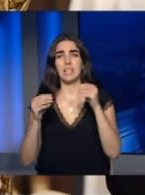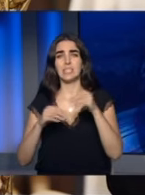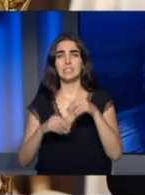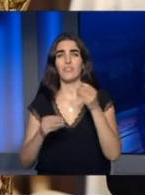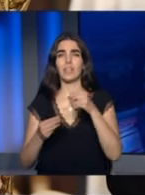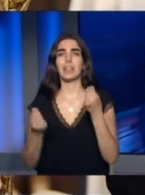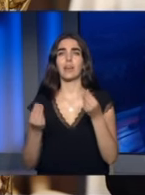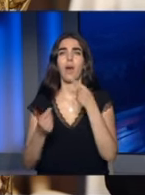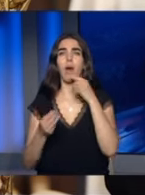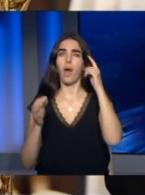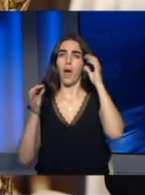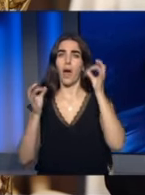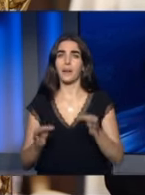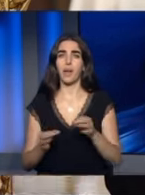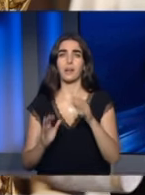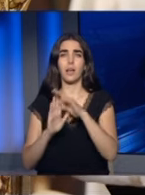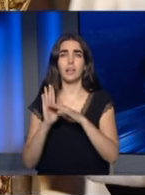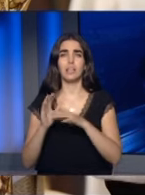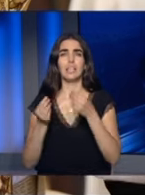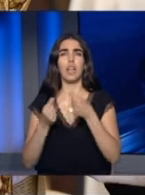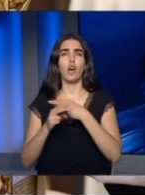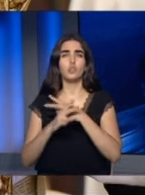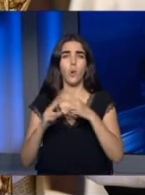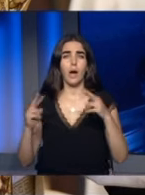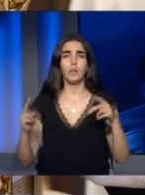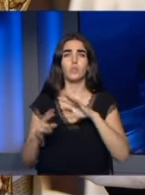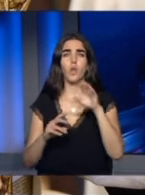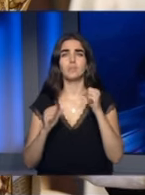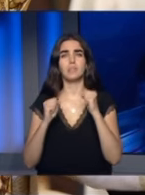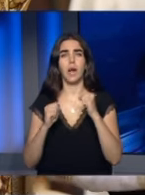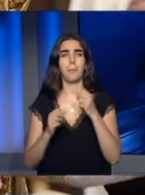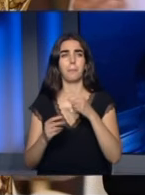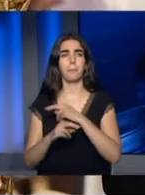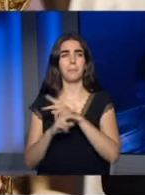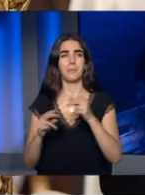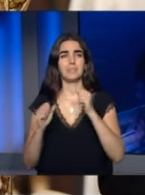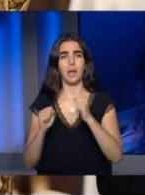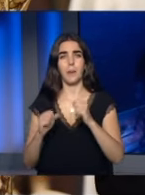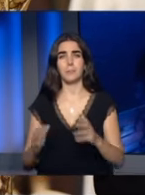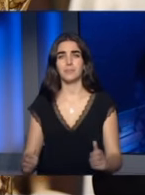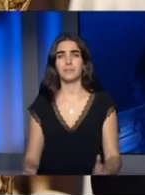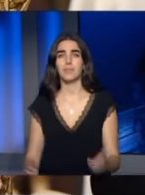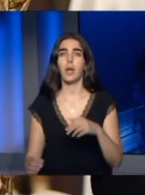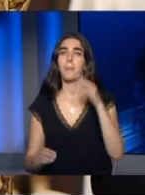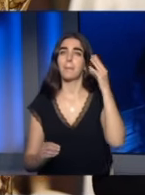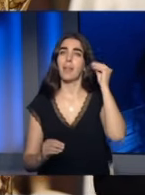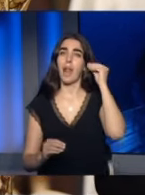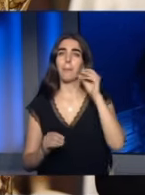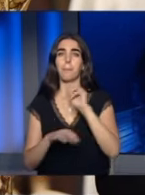والفوضى التي تعم قطاع التربيه وضياع الطلاب